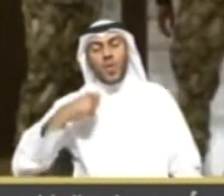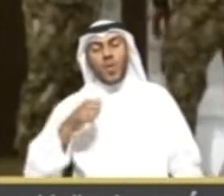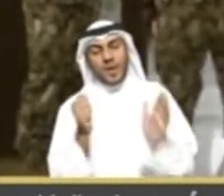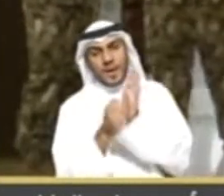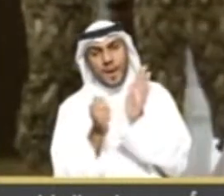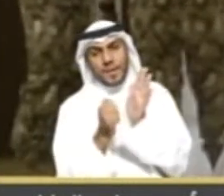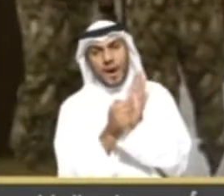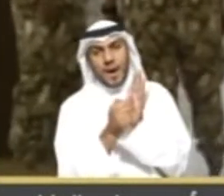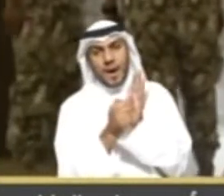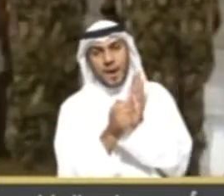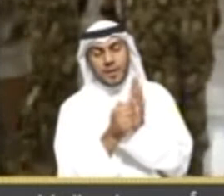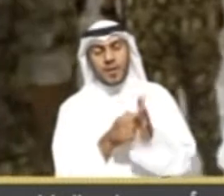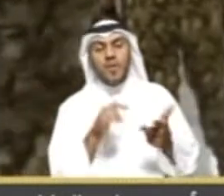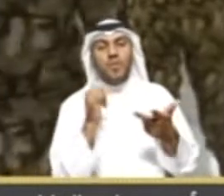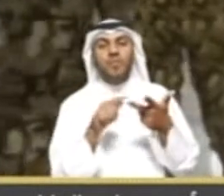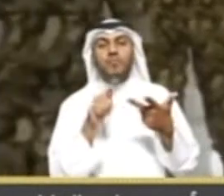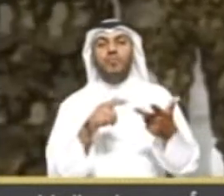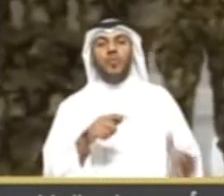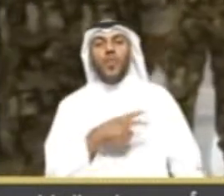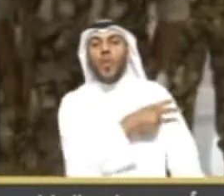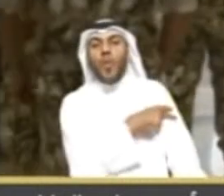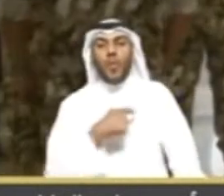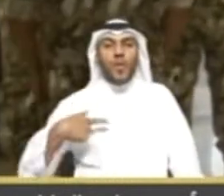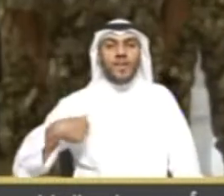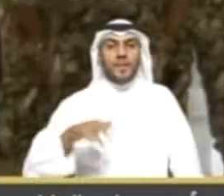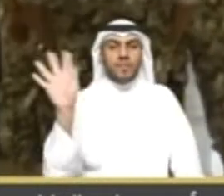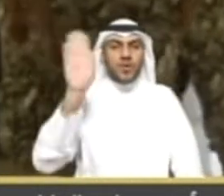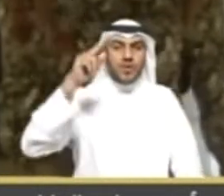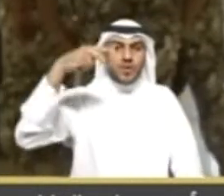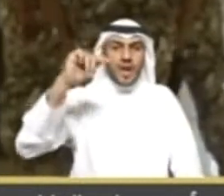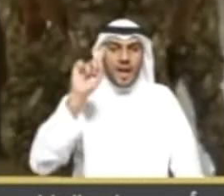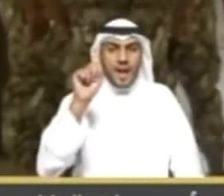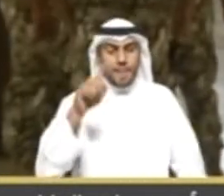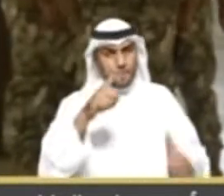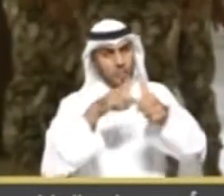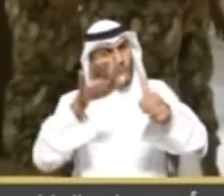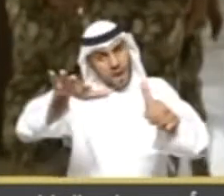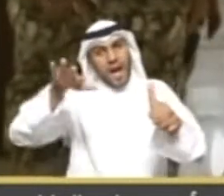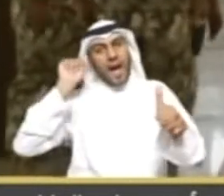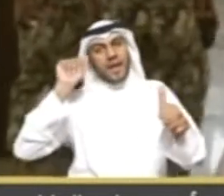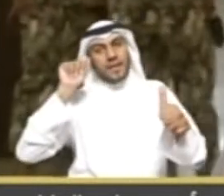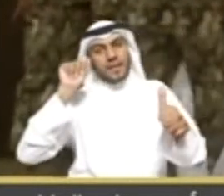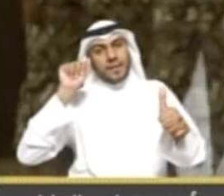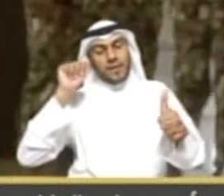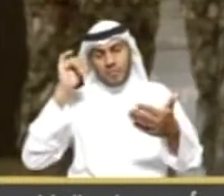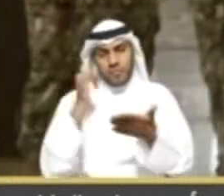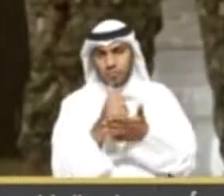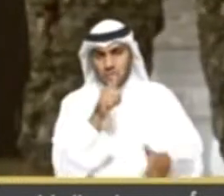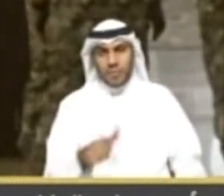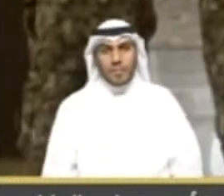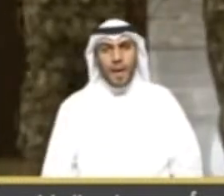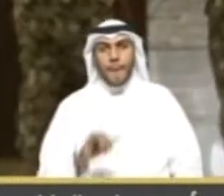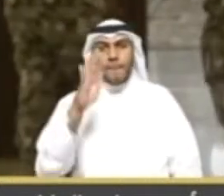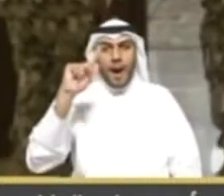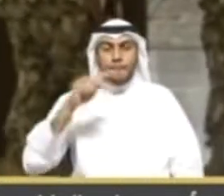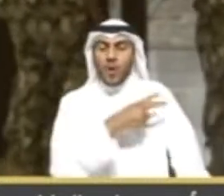شعيب المويزري. طبعا فيما حصل في الاستجواب الأول الذي انتهى، وهذا جاء على لسان النائب محمد هايف